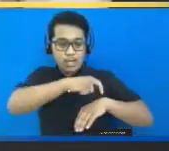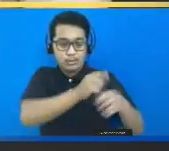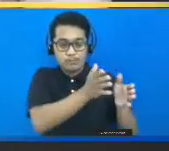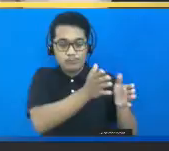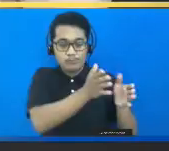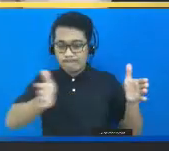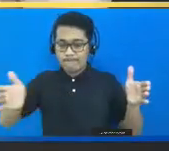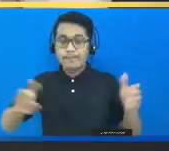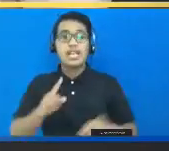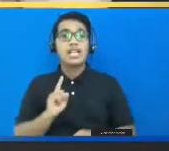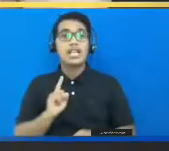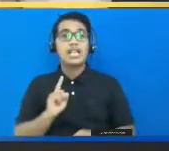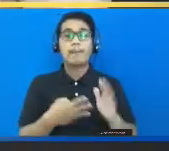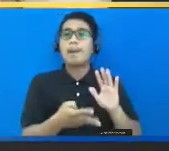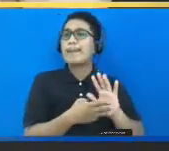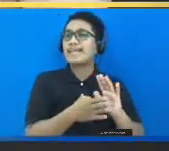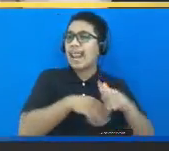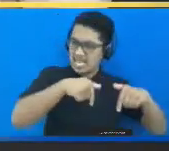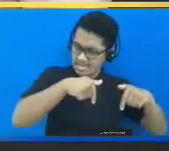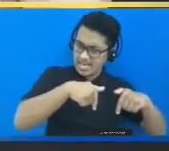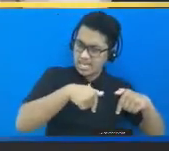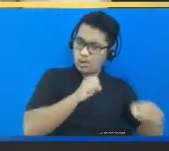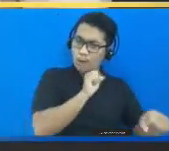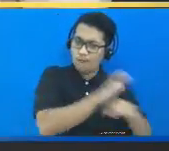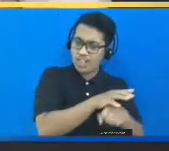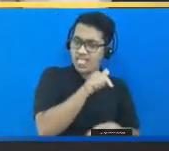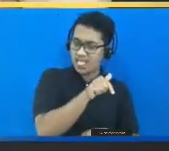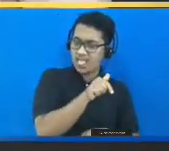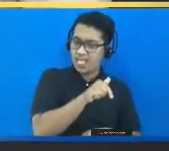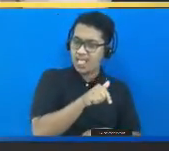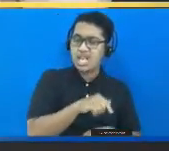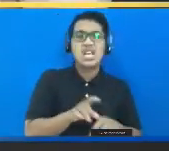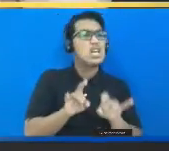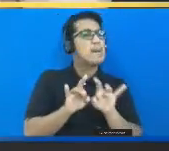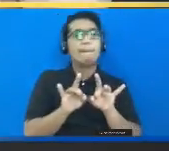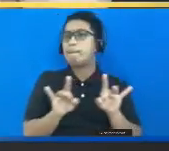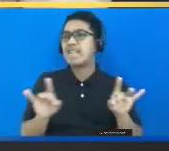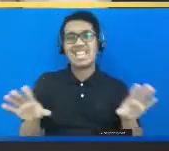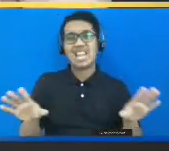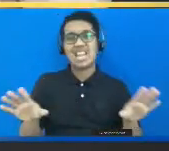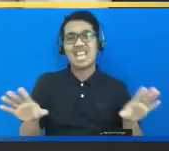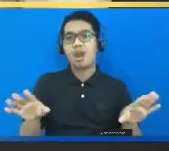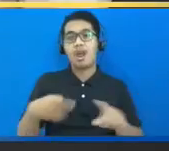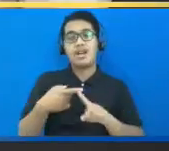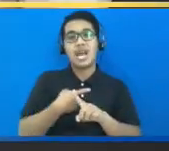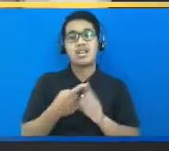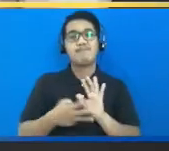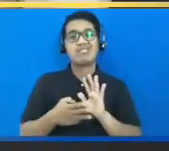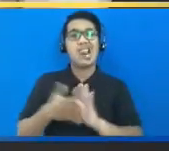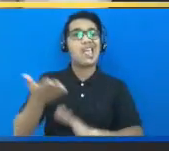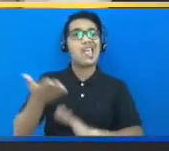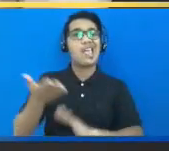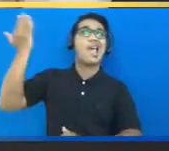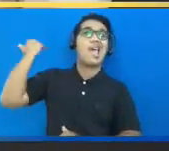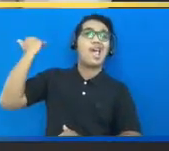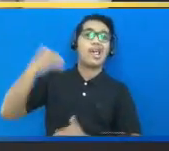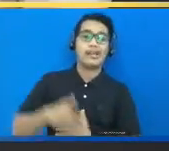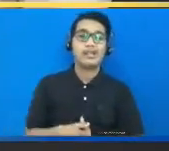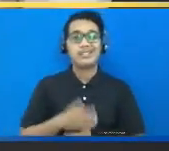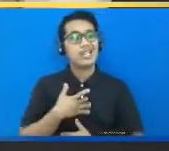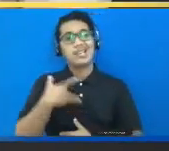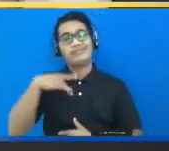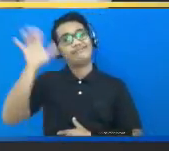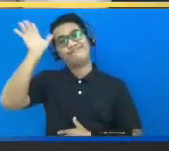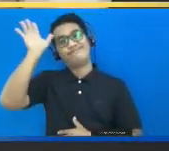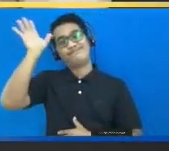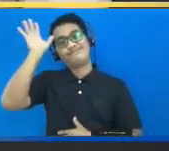krisis ini berbeda dengan beberapa krisis yang sebelumnya saya enggak tahu